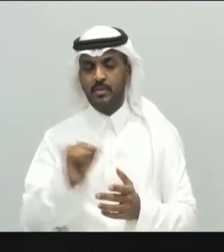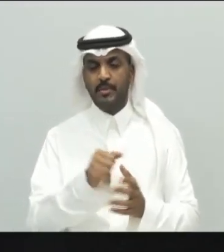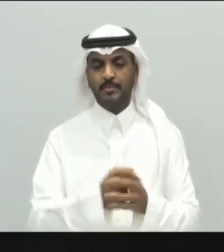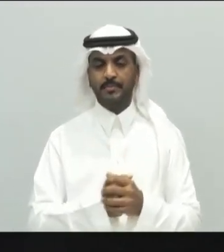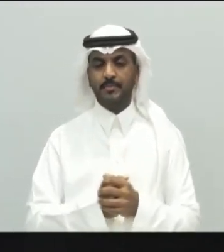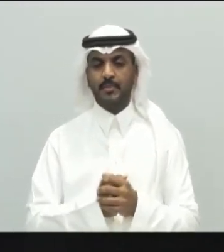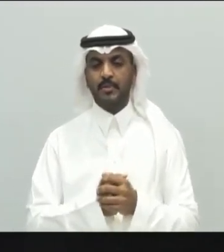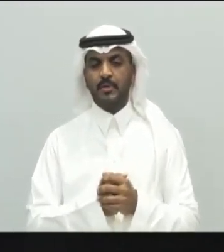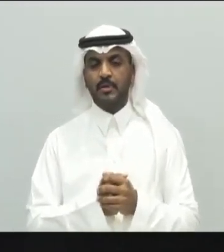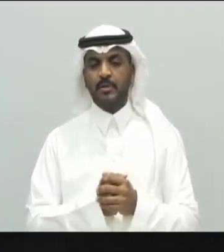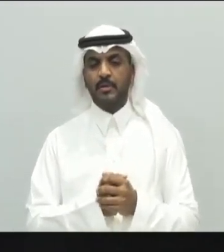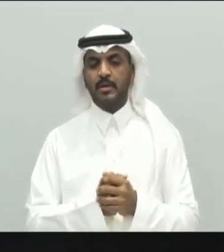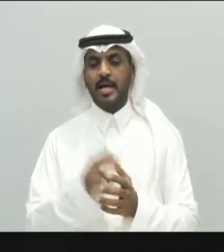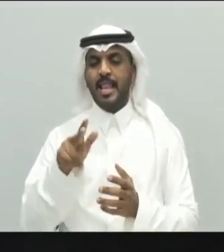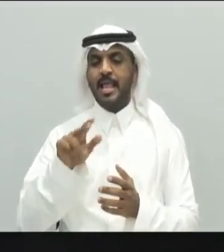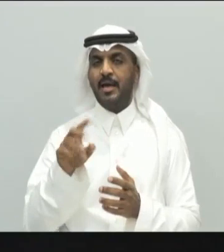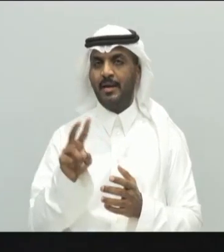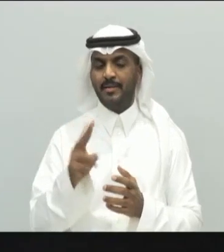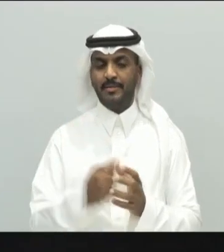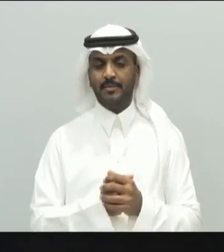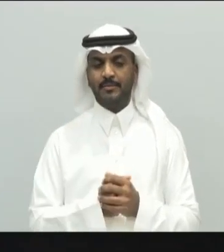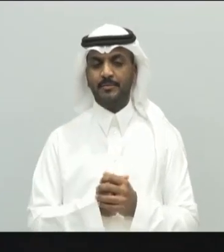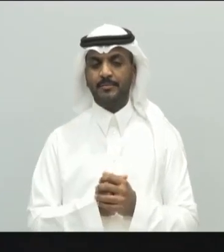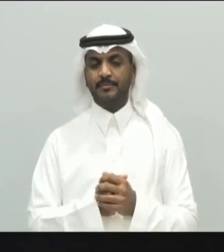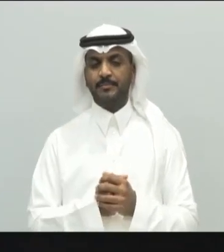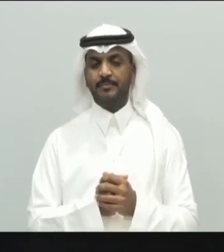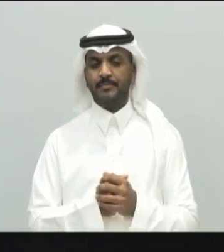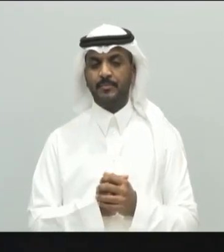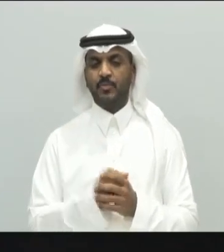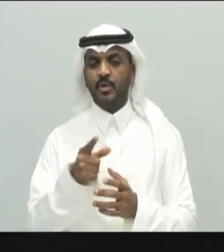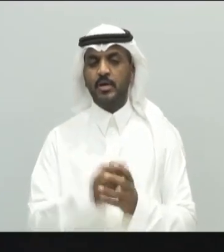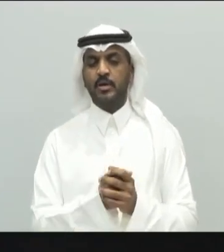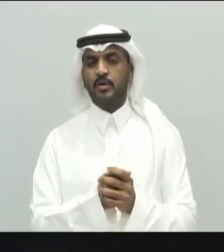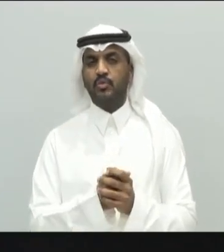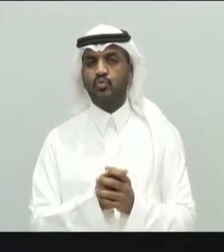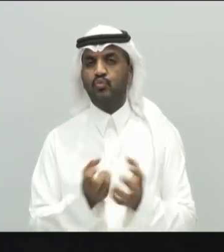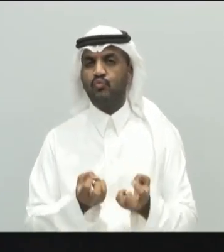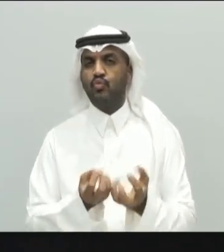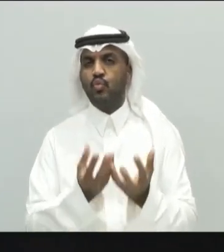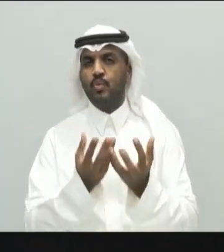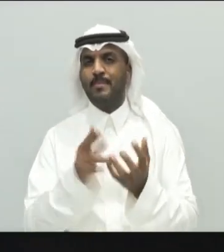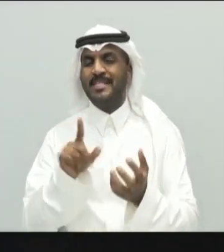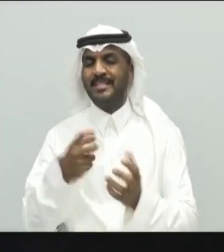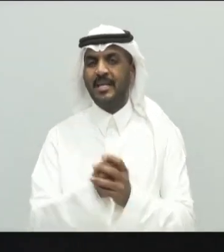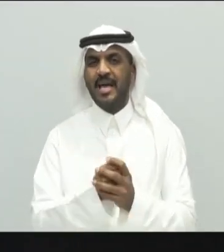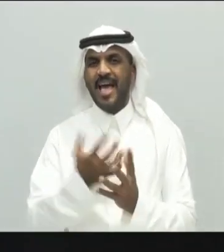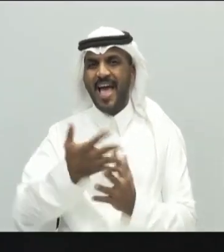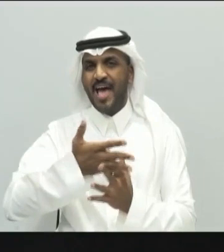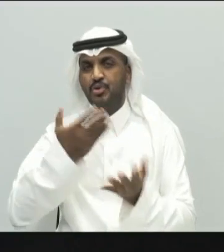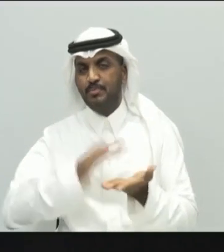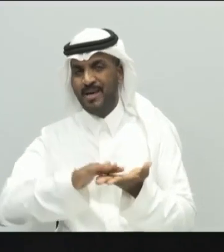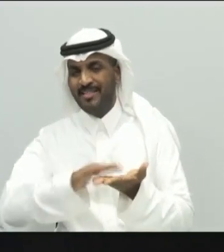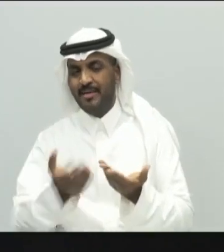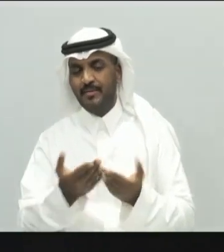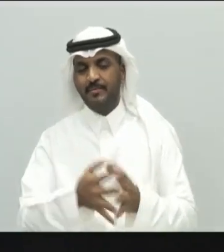وسلمى الحرات الحرات وهي طفوح بازلتيه خرجت من